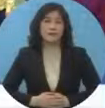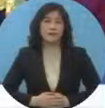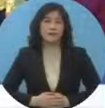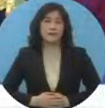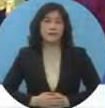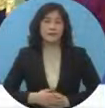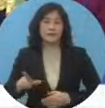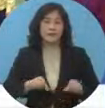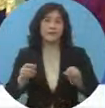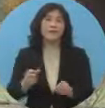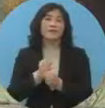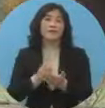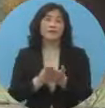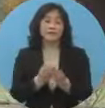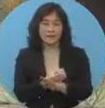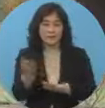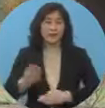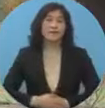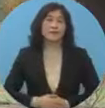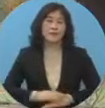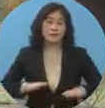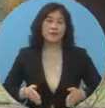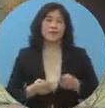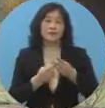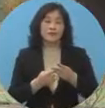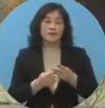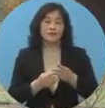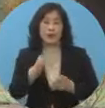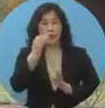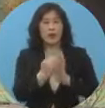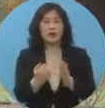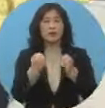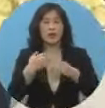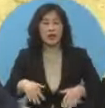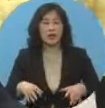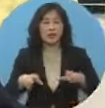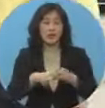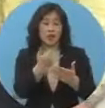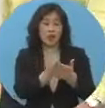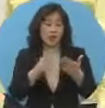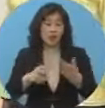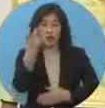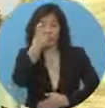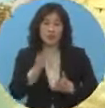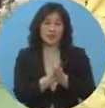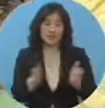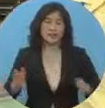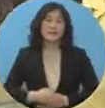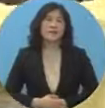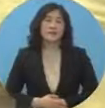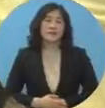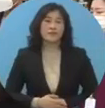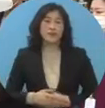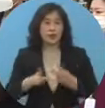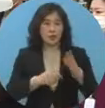계속해서 간추린 소식입니다 전남도는 면역력이 취약한 장애인 거주시설 점검에 나섰습니다 지난 날부터